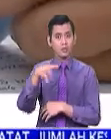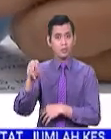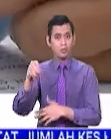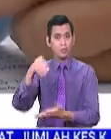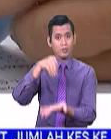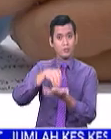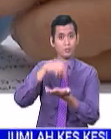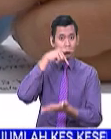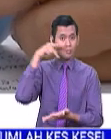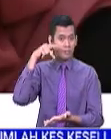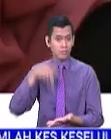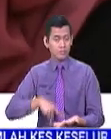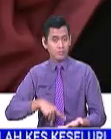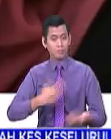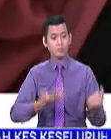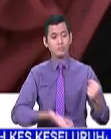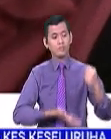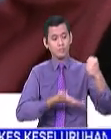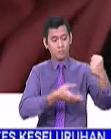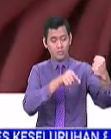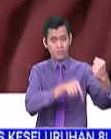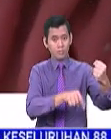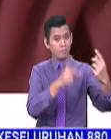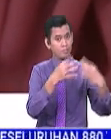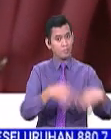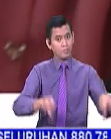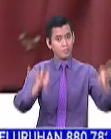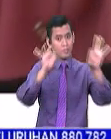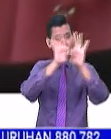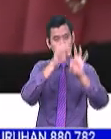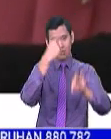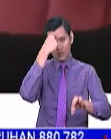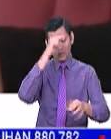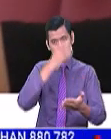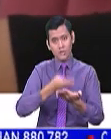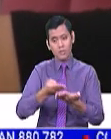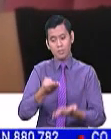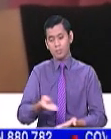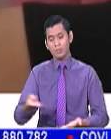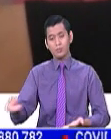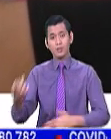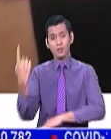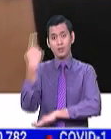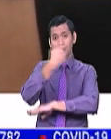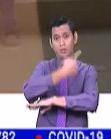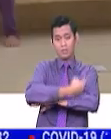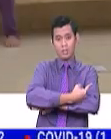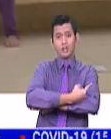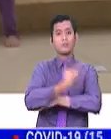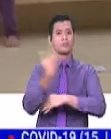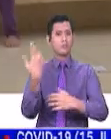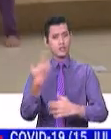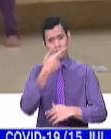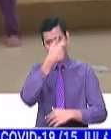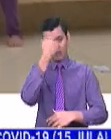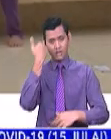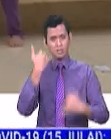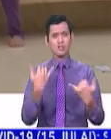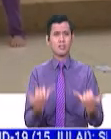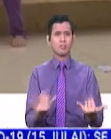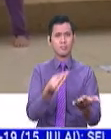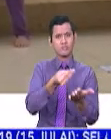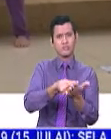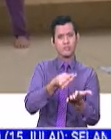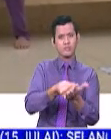penerima pula bantuan itu besar nilainya dalam menampung perbelanjaan harian terutama mereka yang terjejas pendapatan sepanjang tempo pada